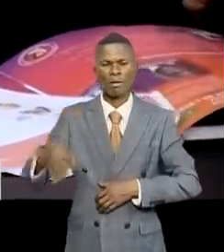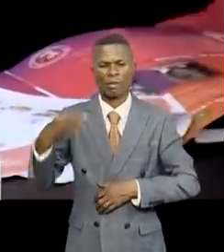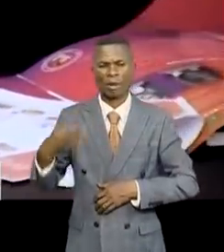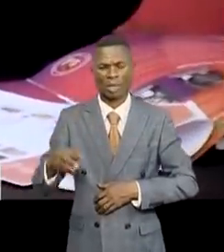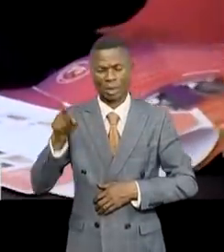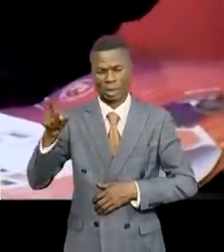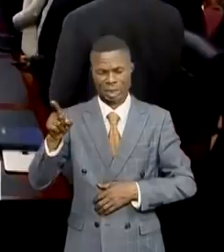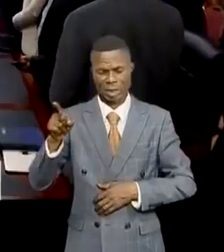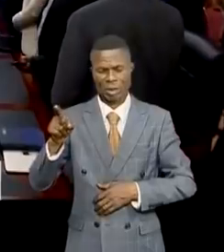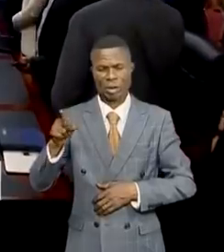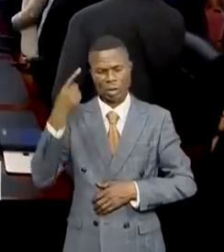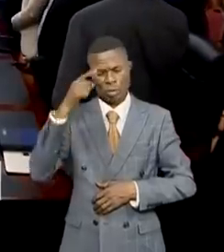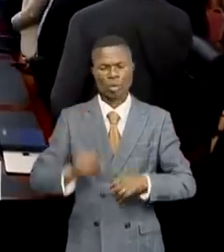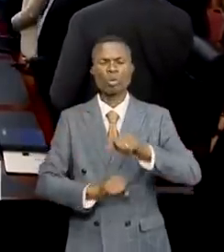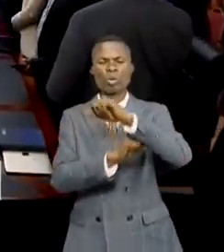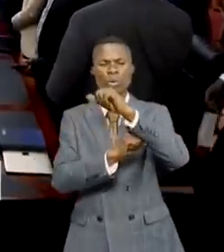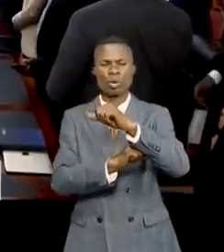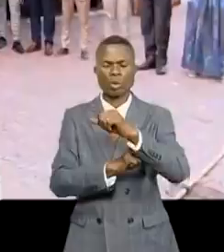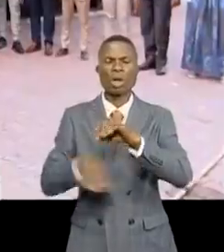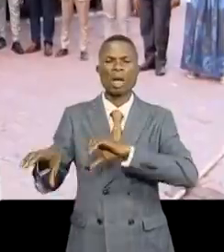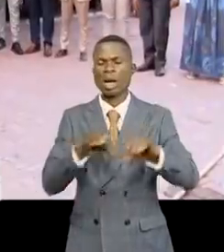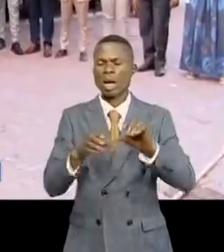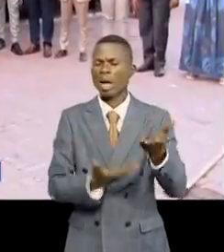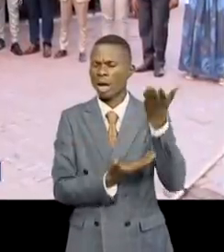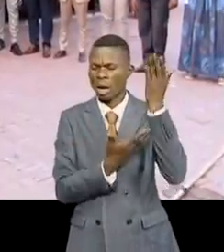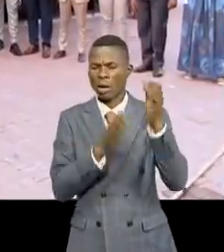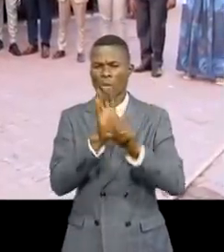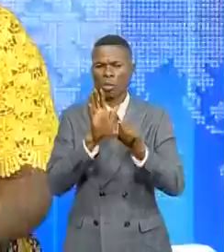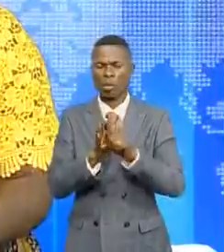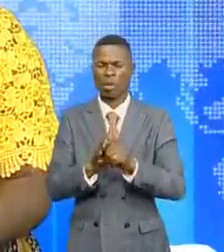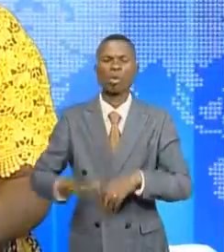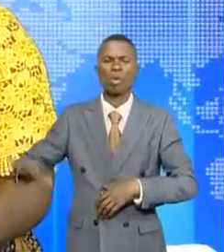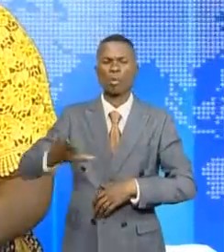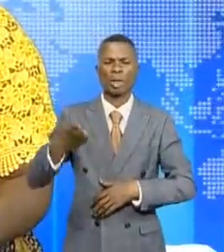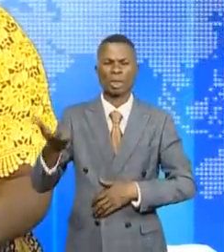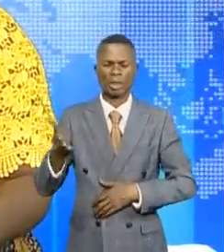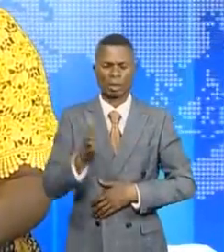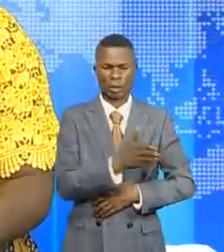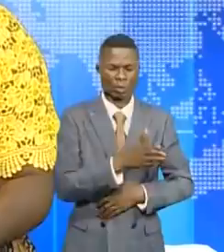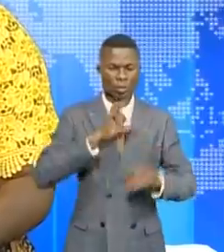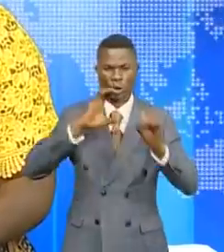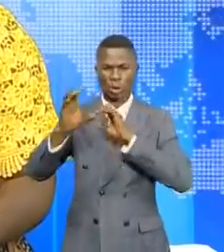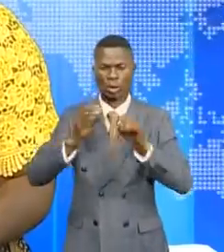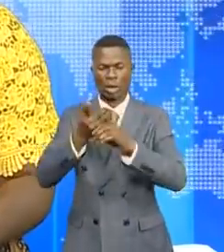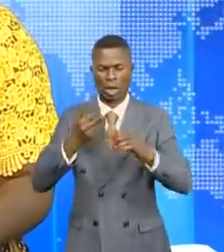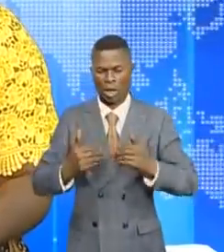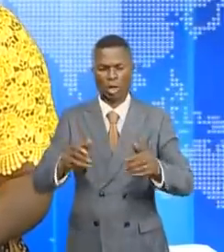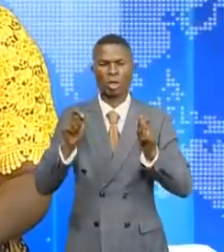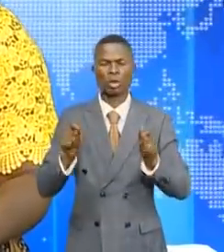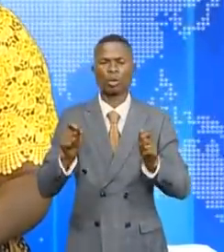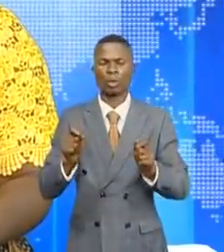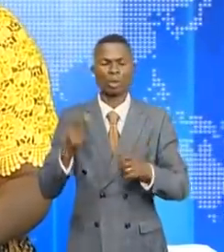Macron, en vue de soutenir cet événement regroupant plusieurs start-up. Et puis ces communiqués, avant de poursuivre